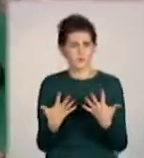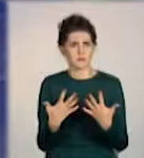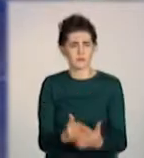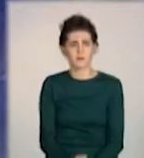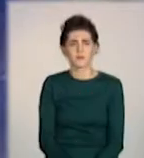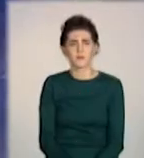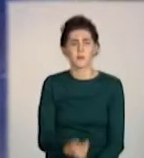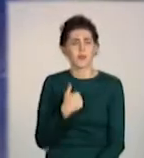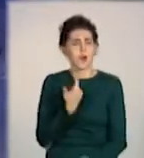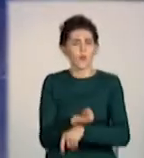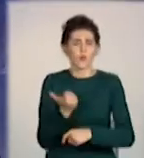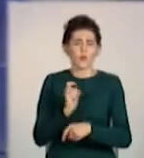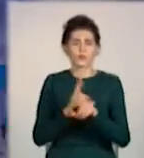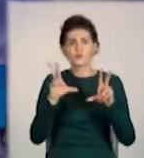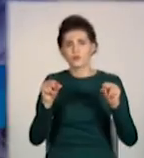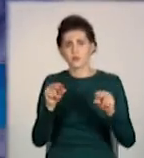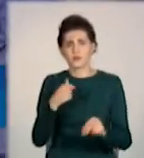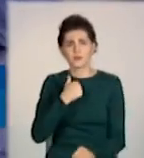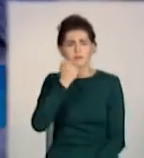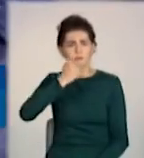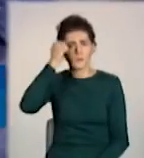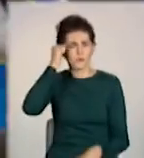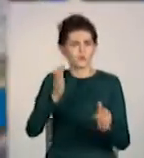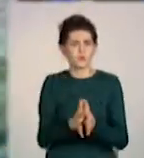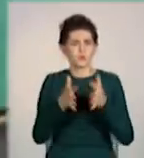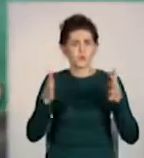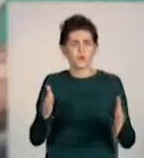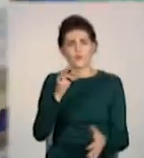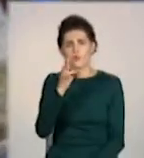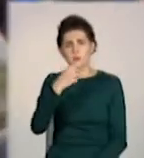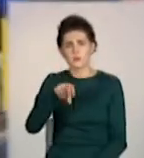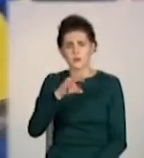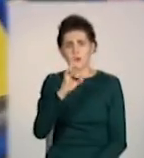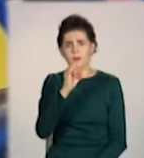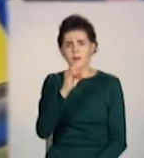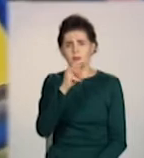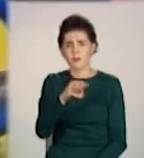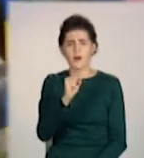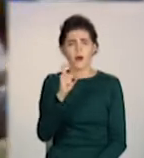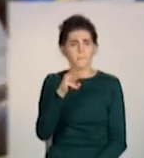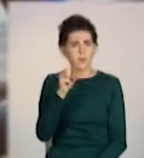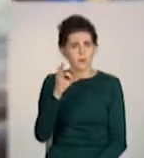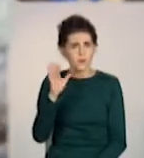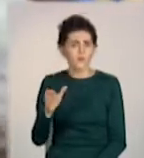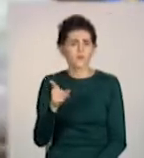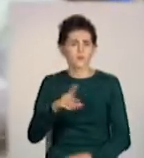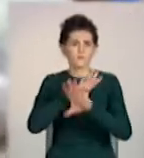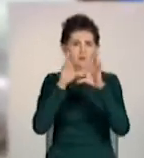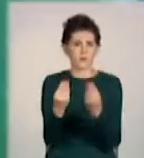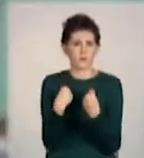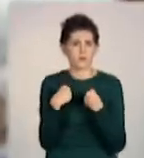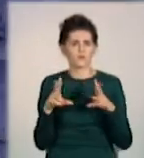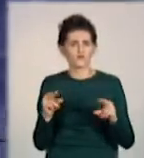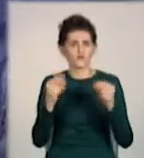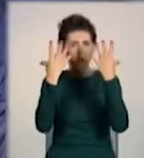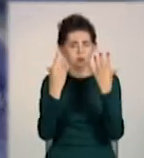дуже щасливі, ми благодарні. Спасибо огромное фонду Рината Ахметова за такой щасливий день